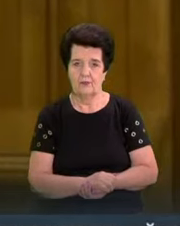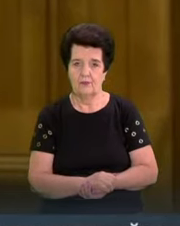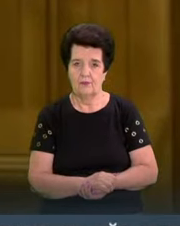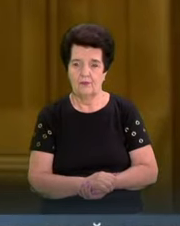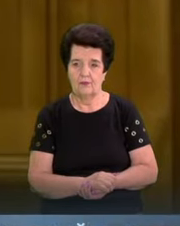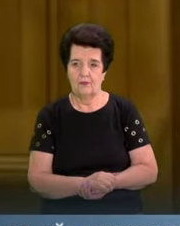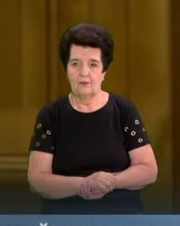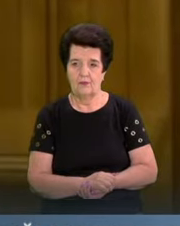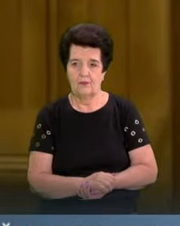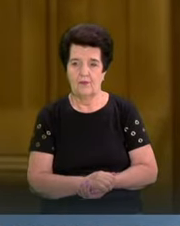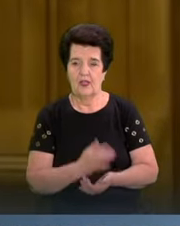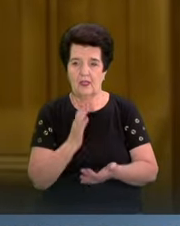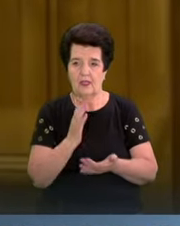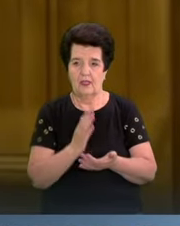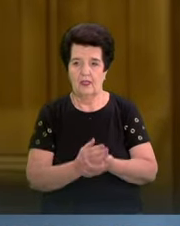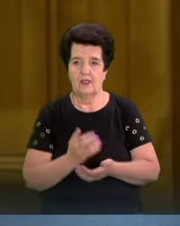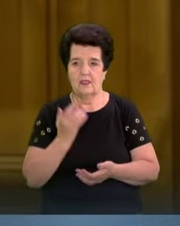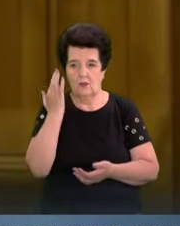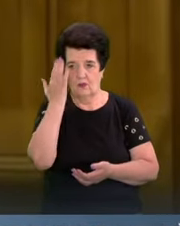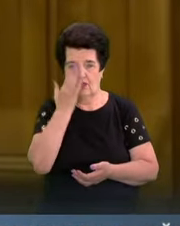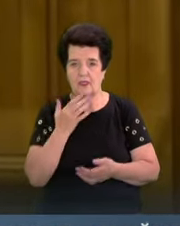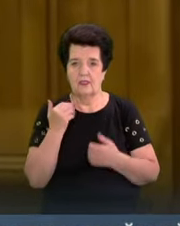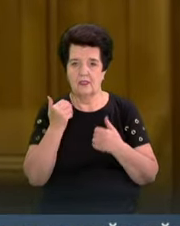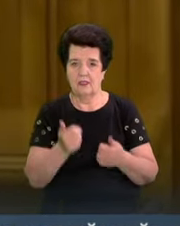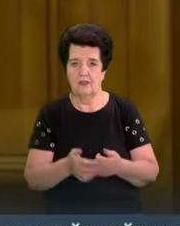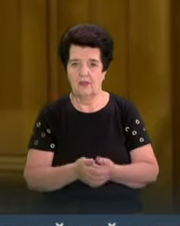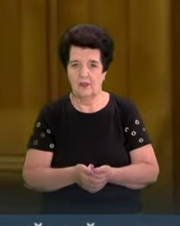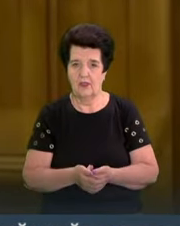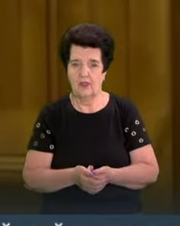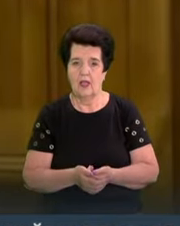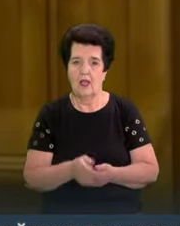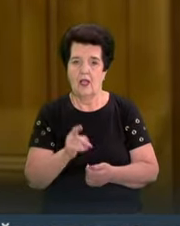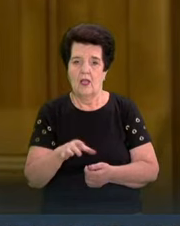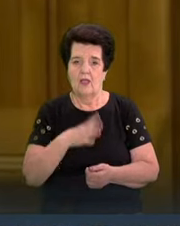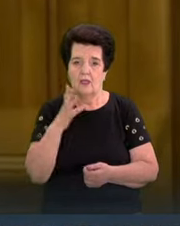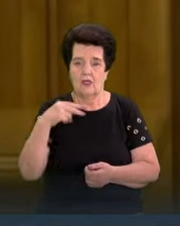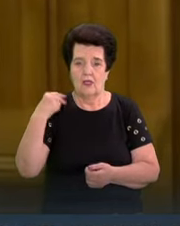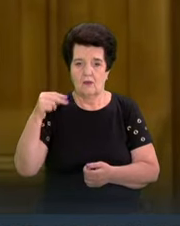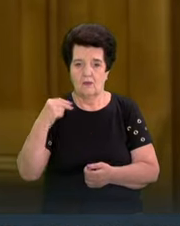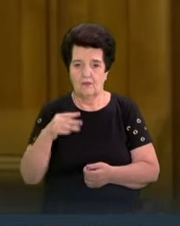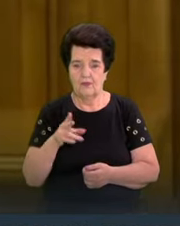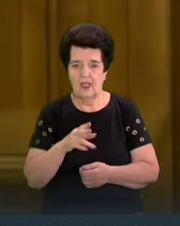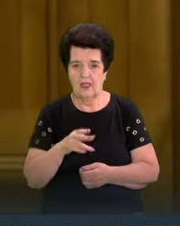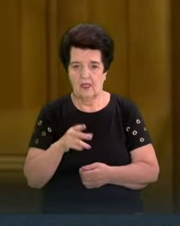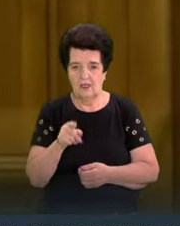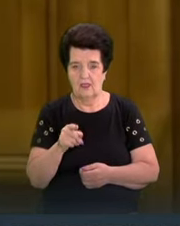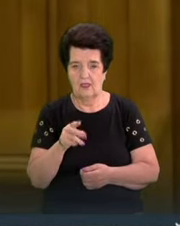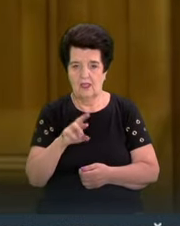Este o inițiativă laudabilă, deoarece atunci când am fost președinte al Consiliului Județean Iași,